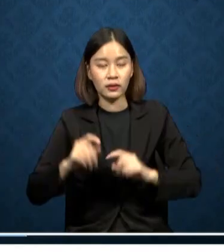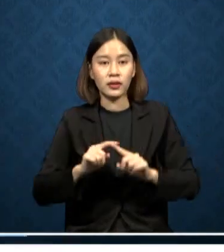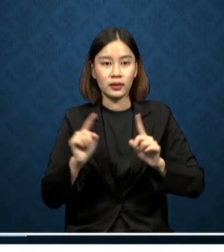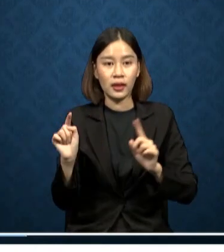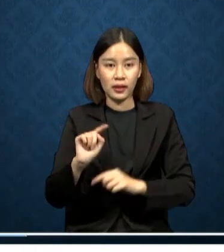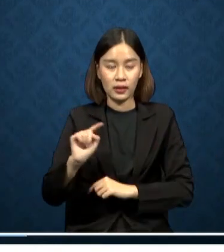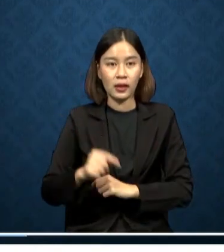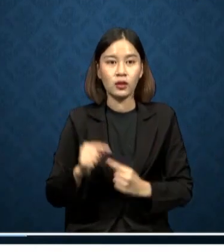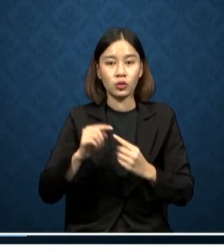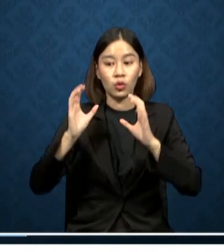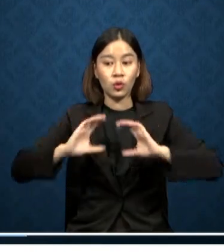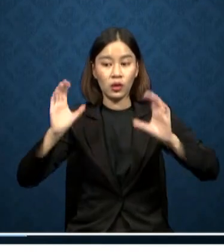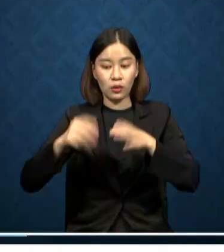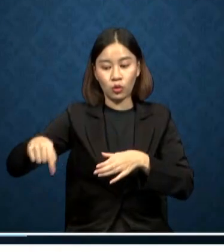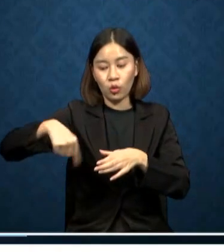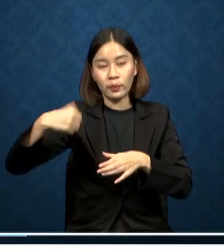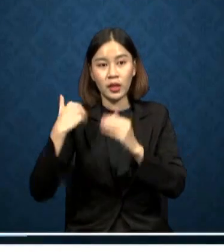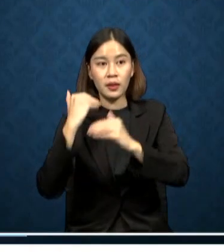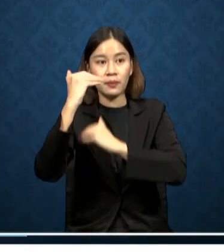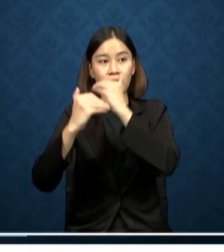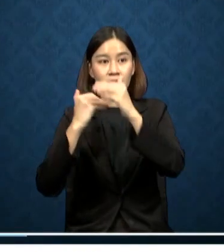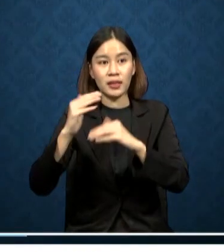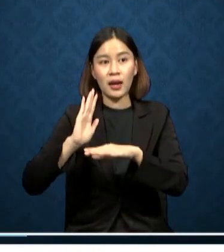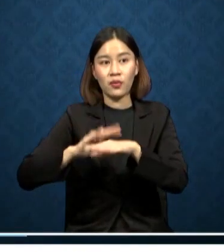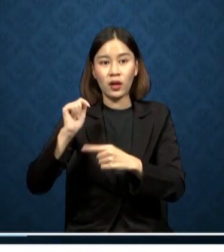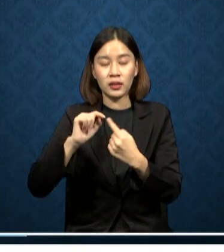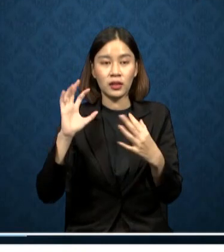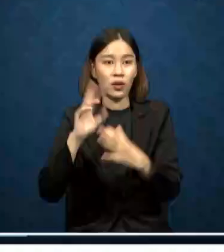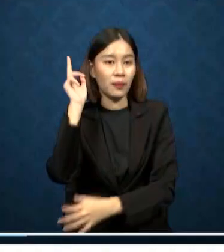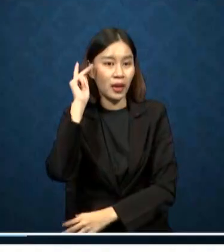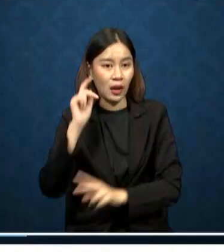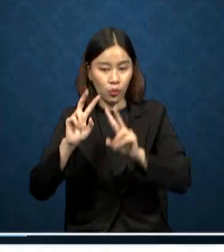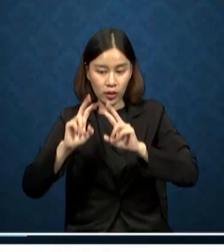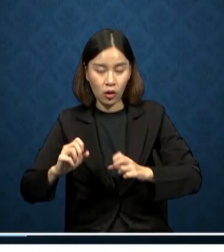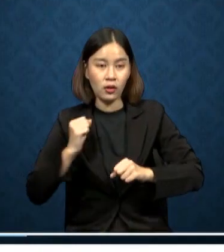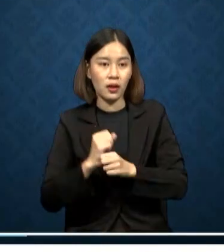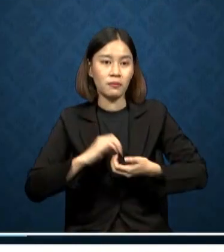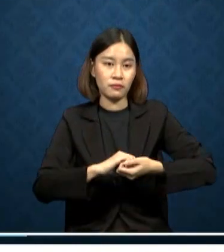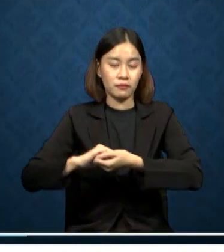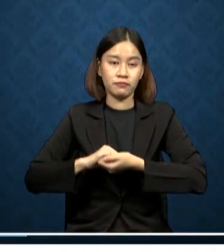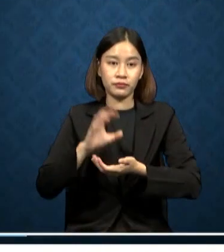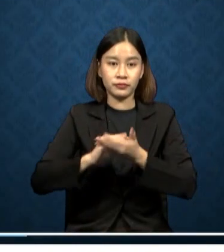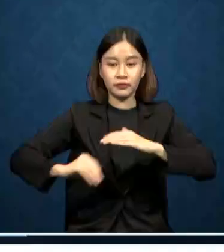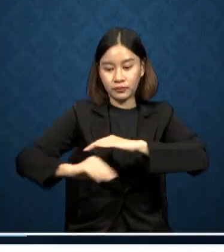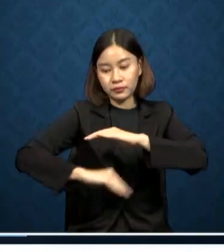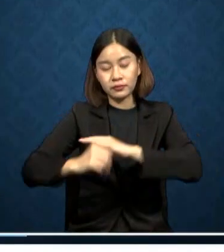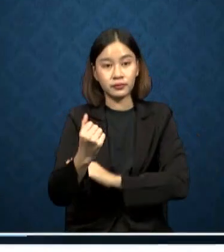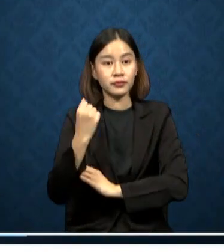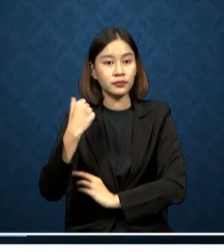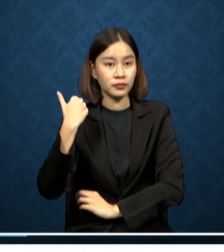ไรก็ดี ภาค รัฟมีกพันาเพิมสทธิภาพานด้านเข่ากรองและบูนาการฐานข้มูลควเปคถปึที่